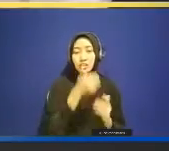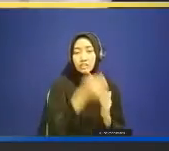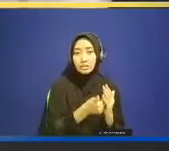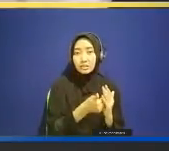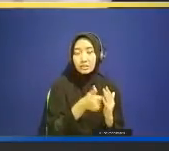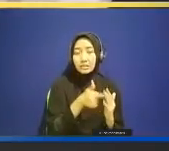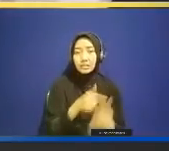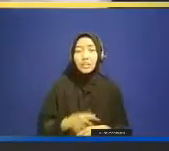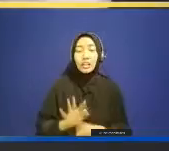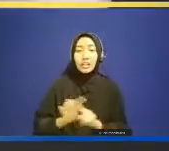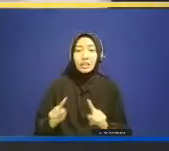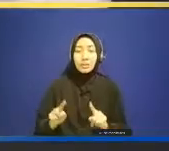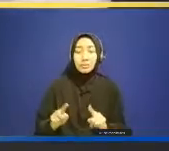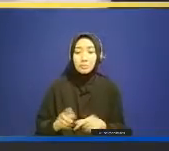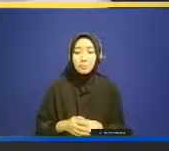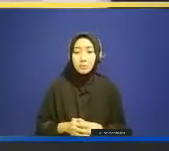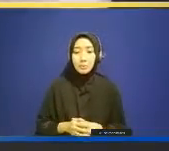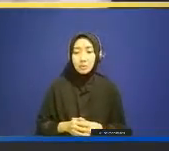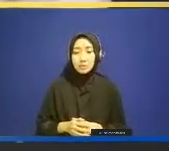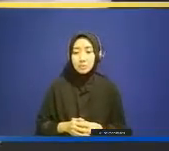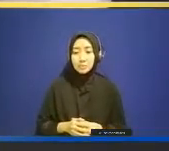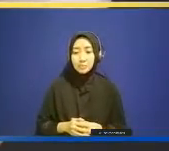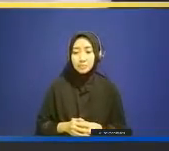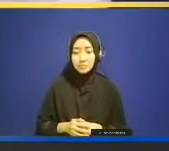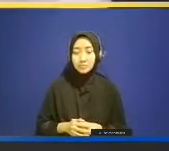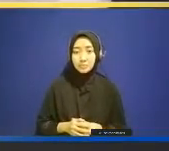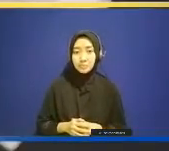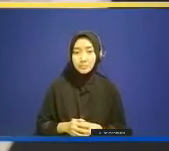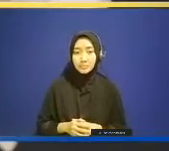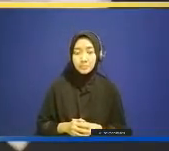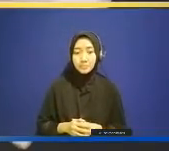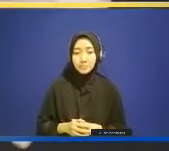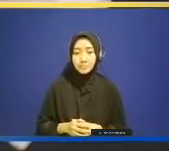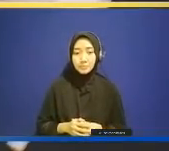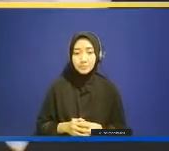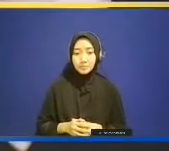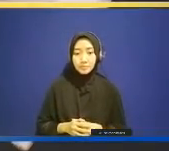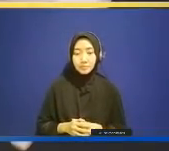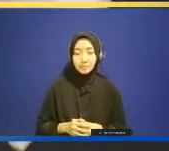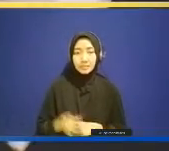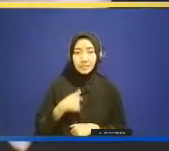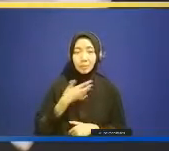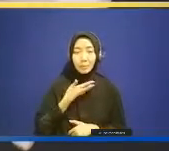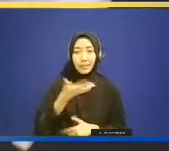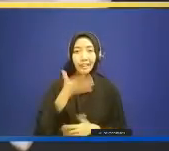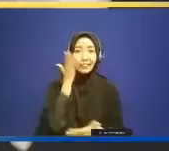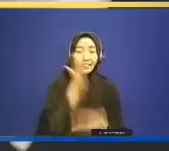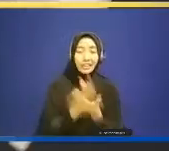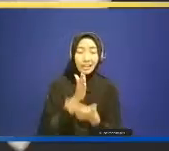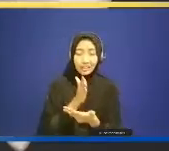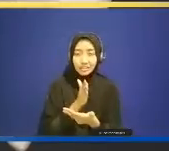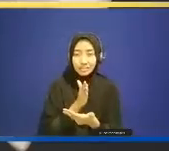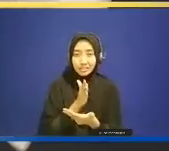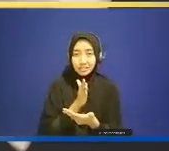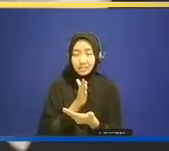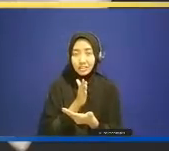dan namun yang saya ingin menekankan disini